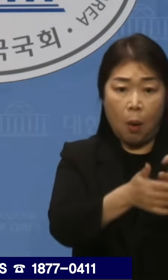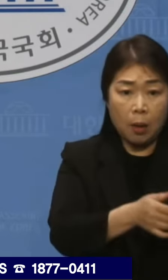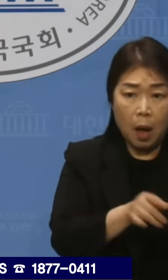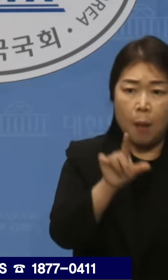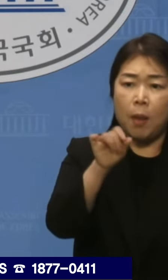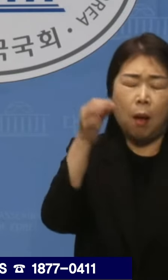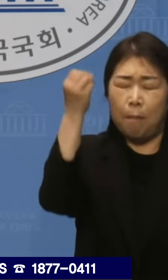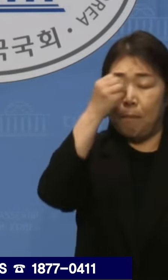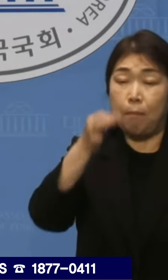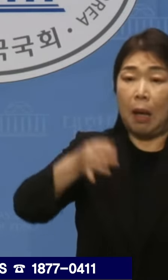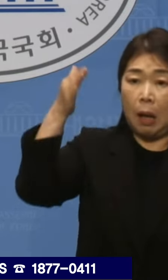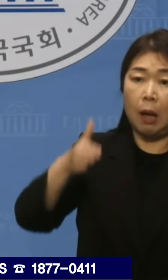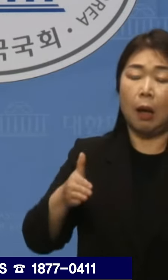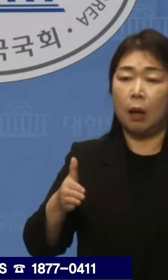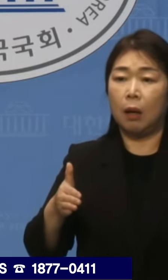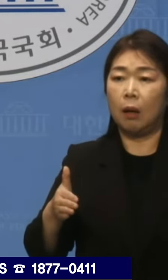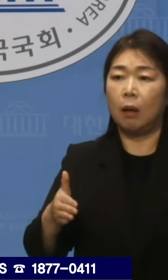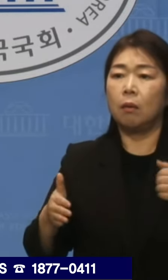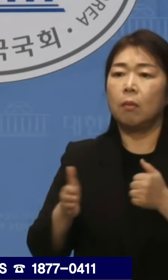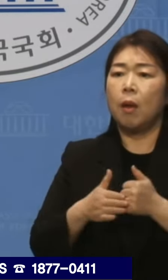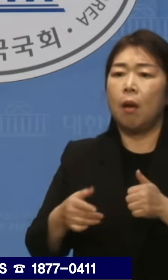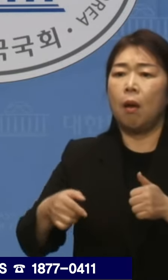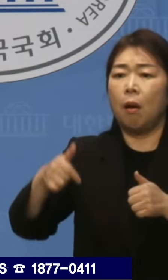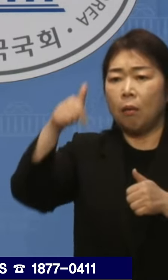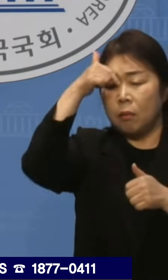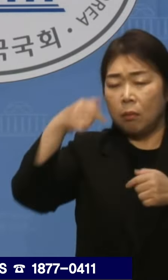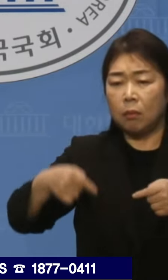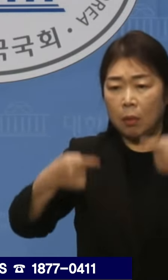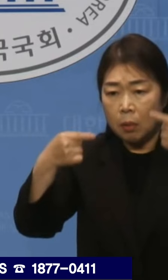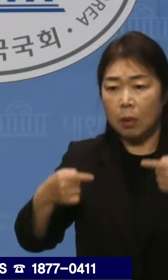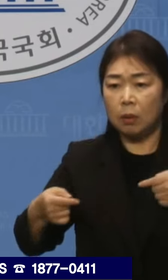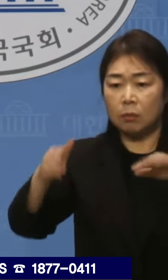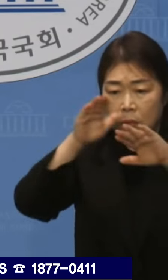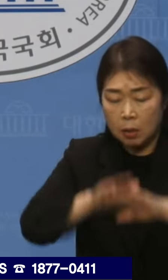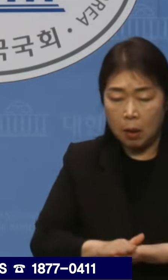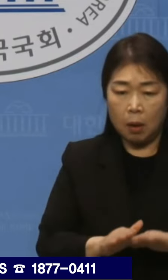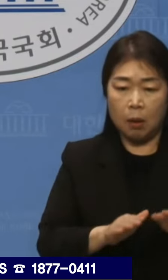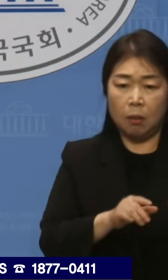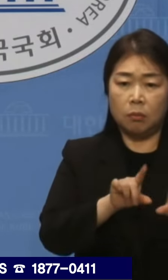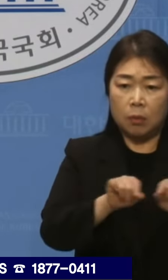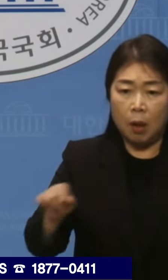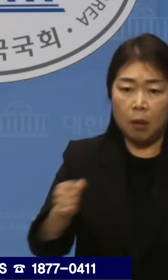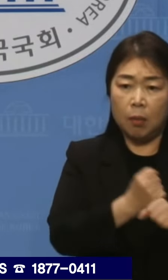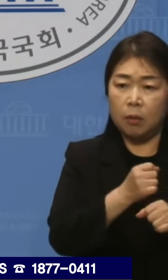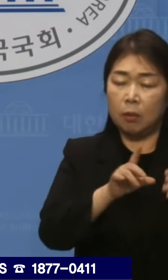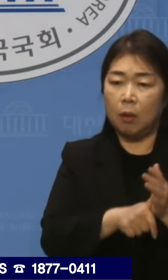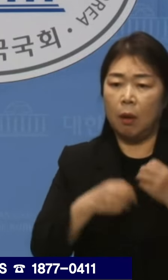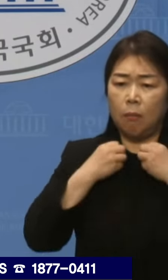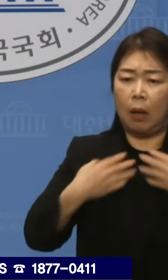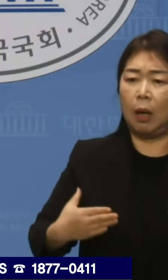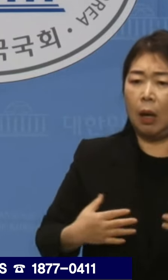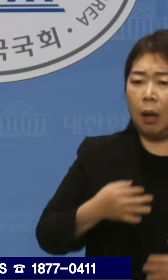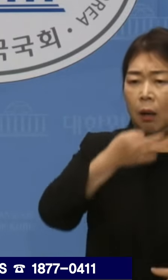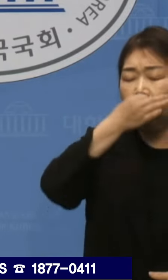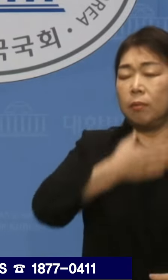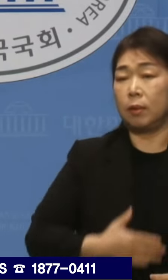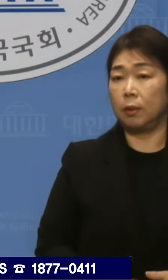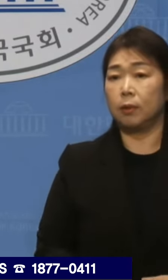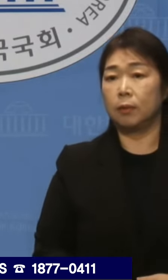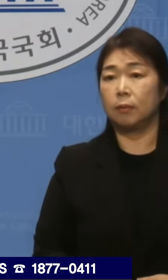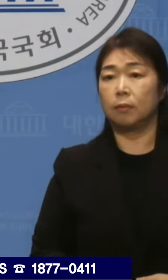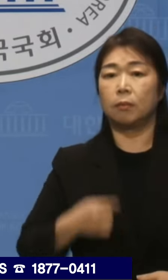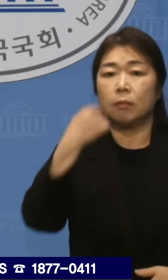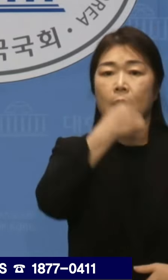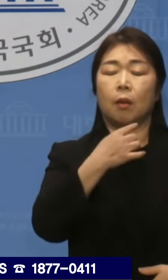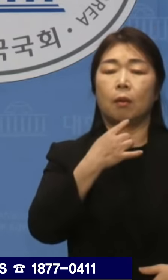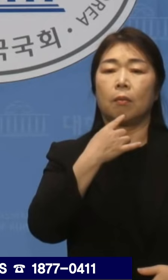부담에 서민들이 조상님 뵙기도 송구할 지경이었습니다. 입으로만 민생을 챙기는 것은